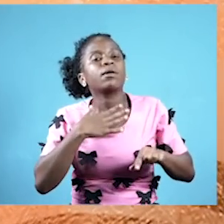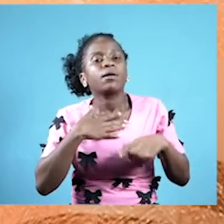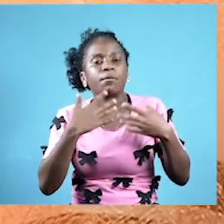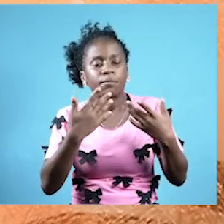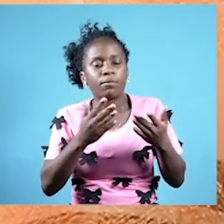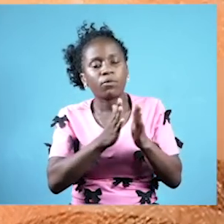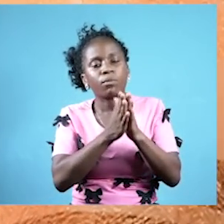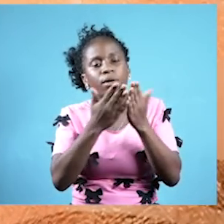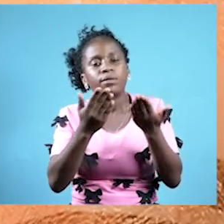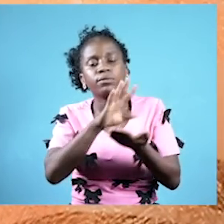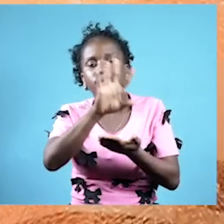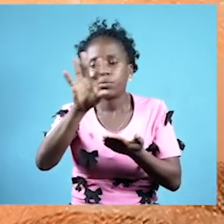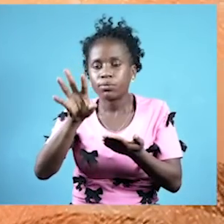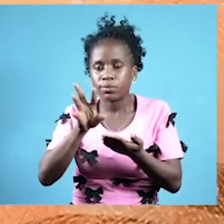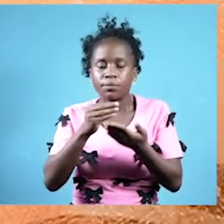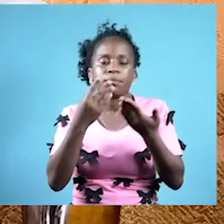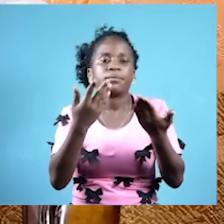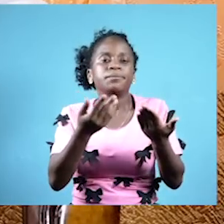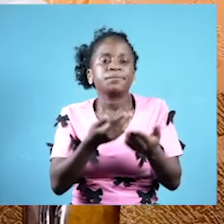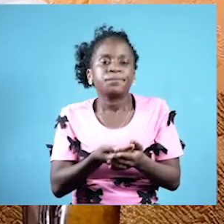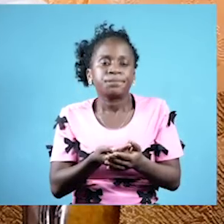Sasa hivi